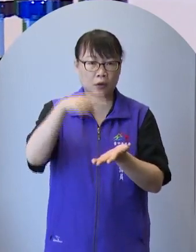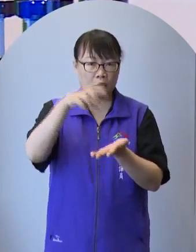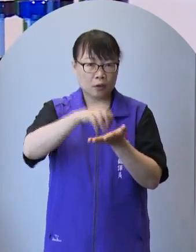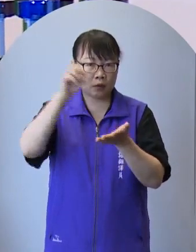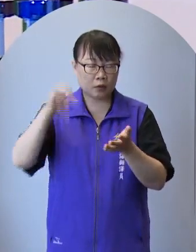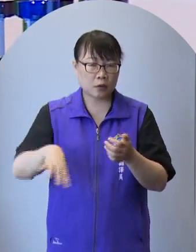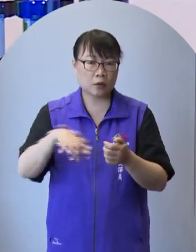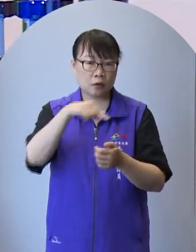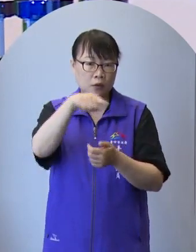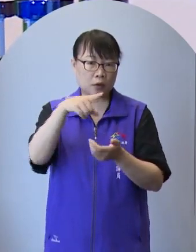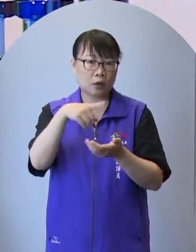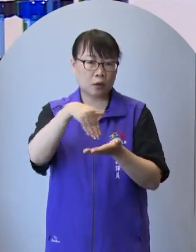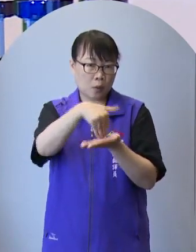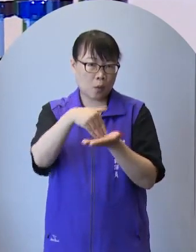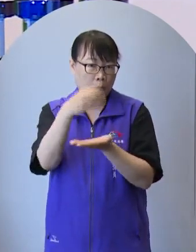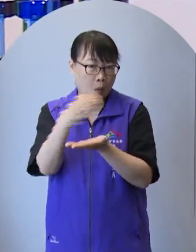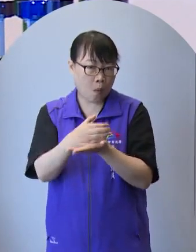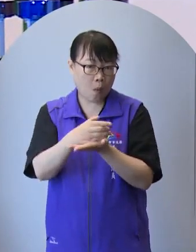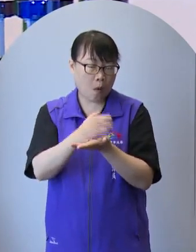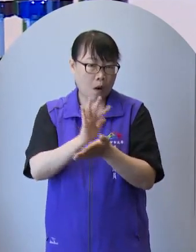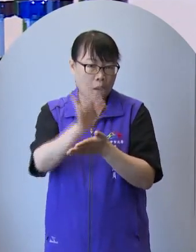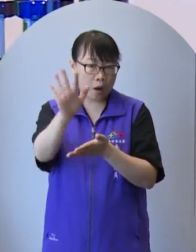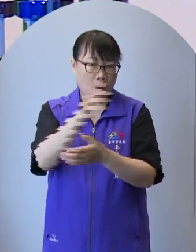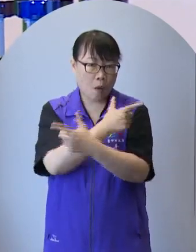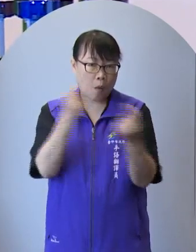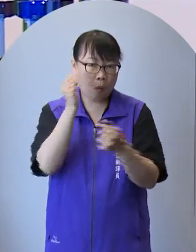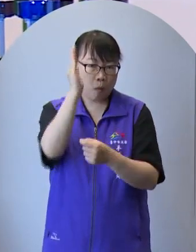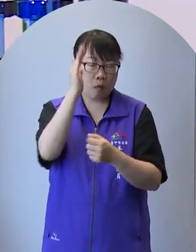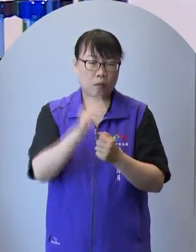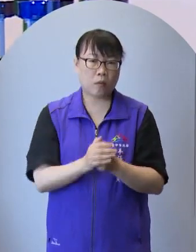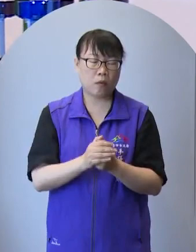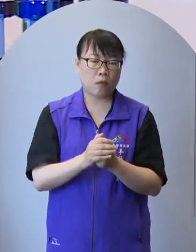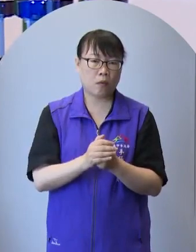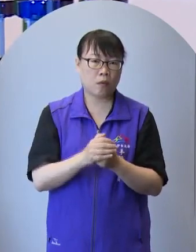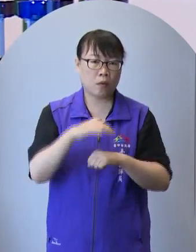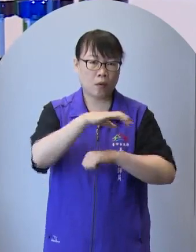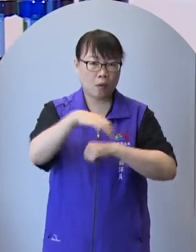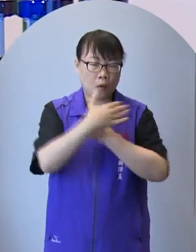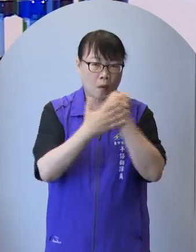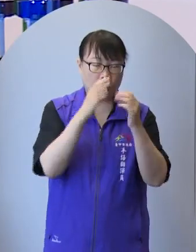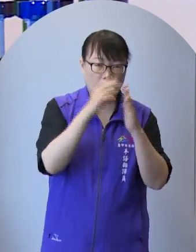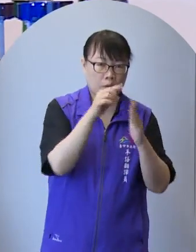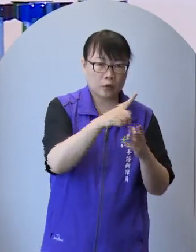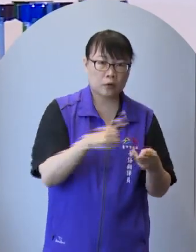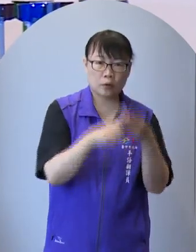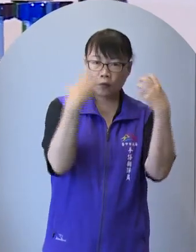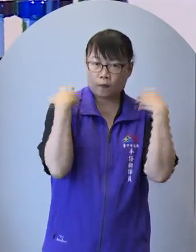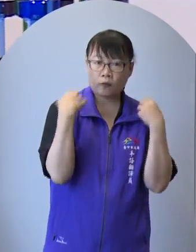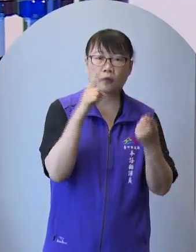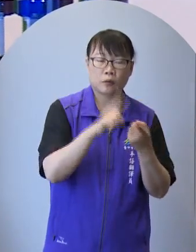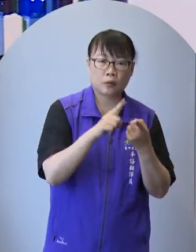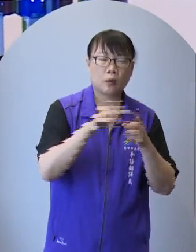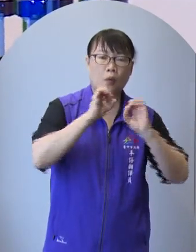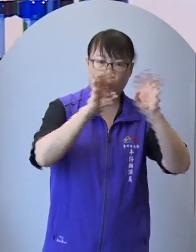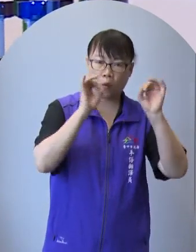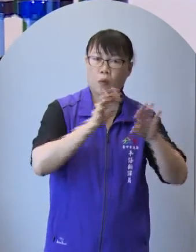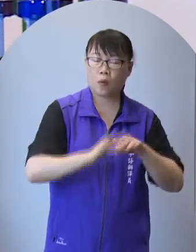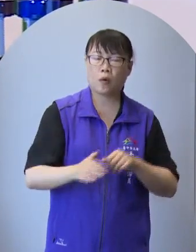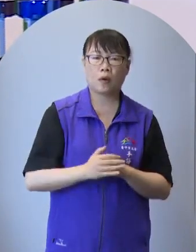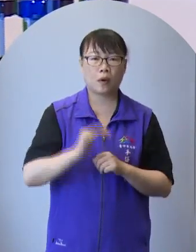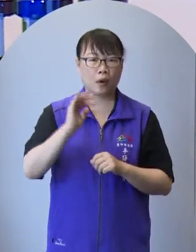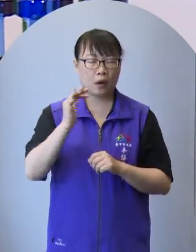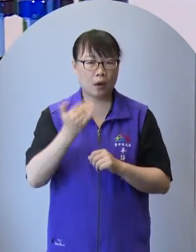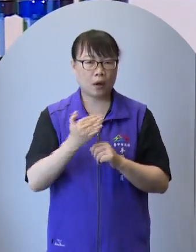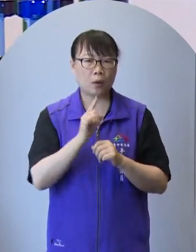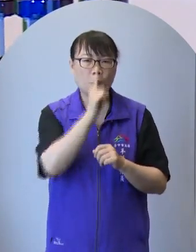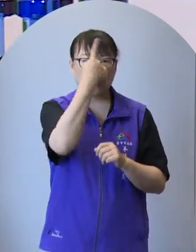哈。那这方面也希望大家各个局处会，虽然环保局是主政机关，他会去做宣导， 但是